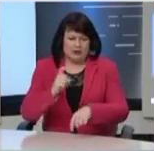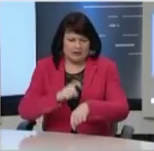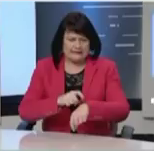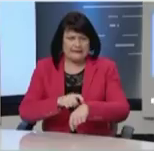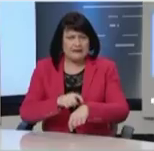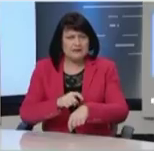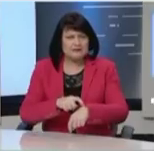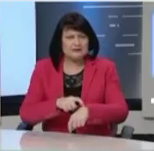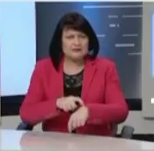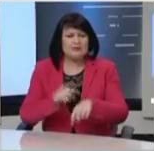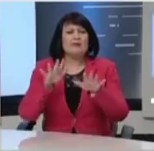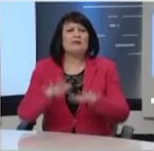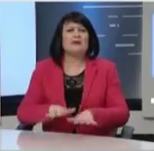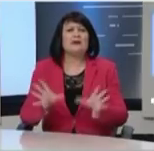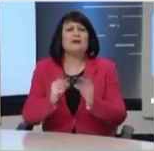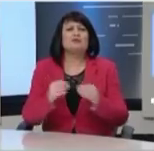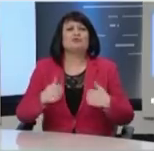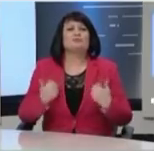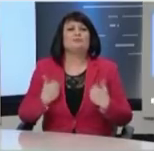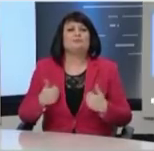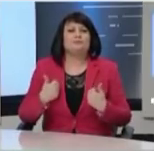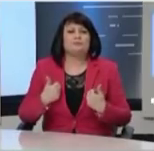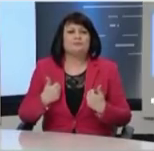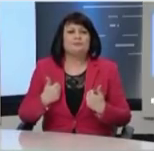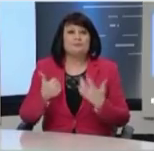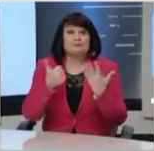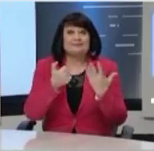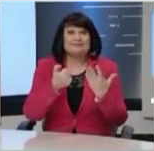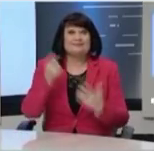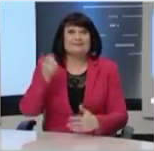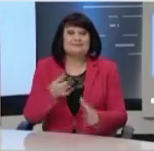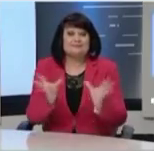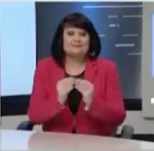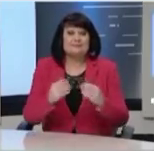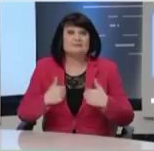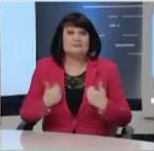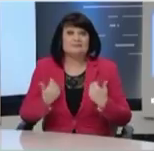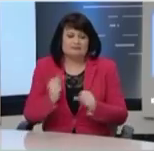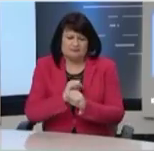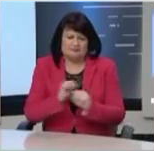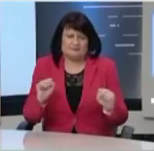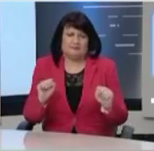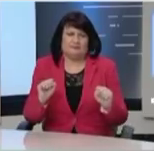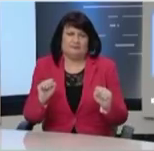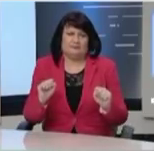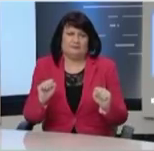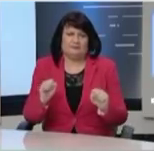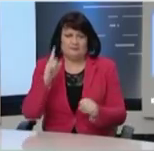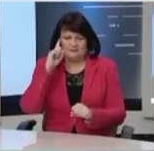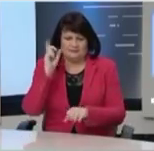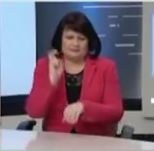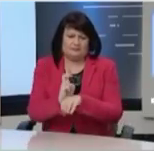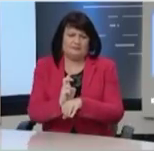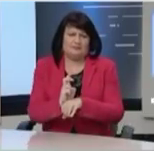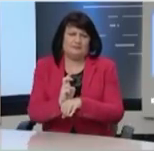στιγμή η ανεργία των νέων προσέγγιζε τότε το 60%. Ρεκόρ που πιθανά θα μείνει